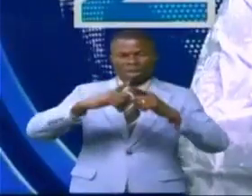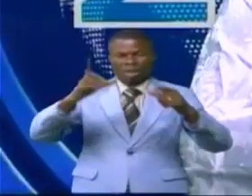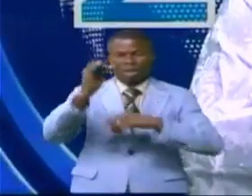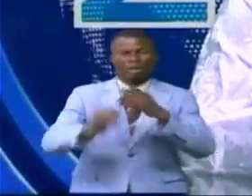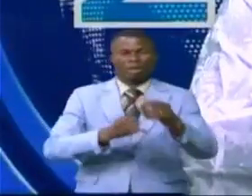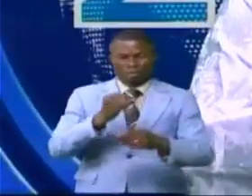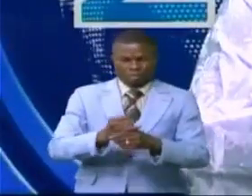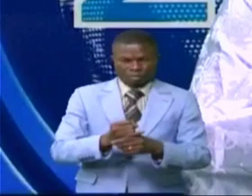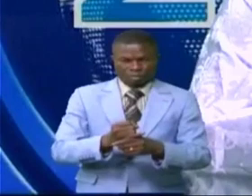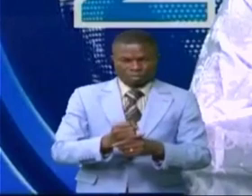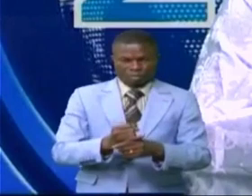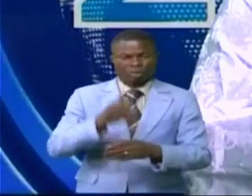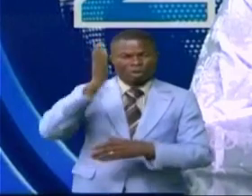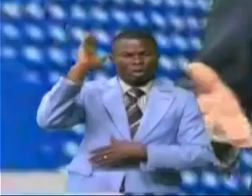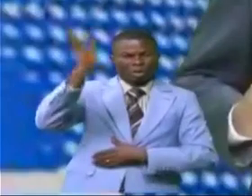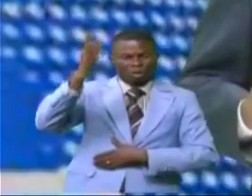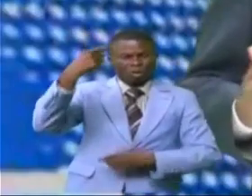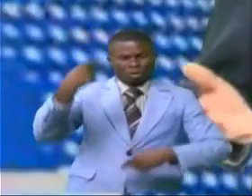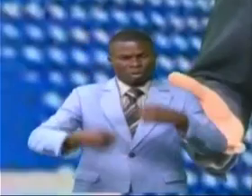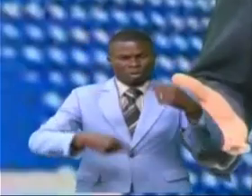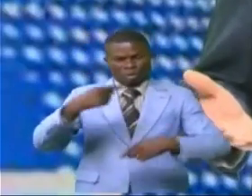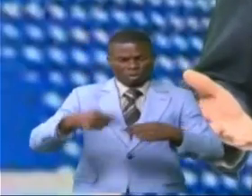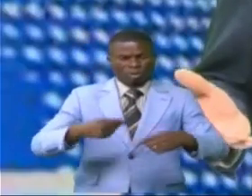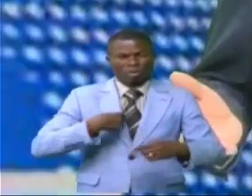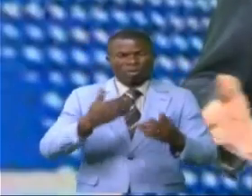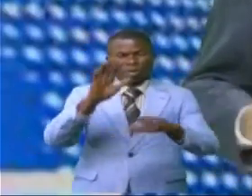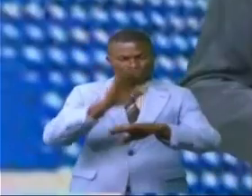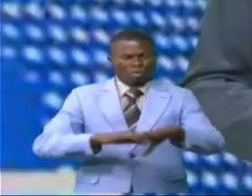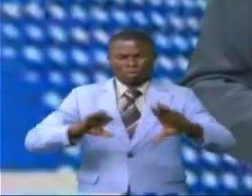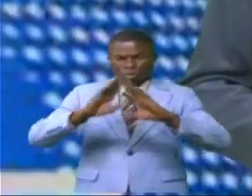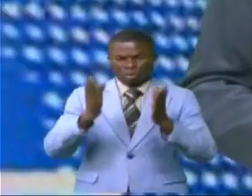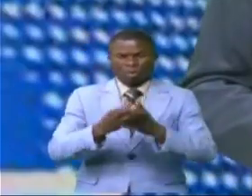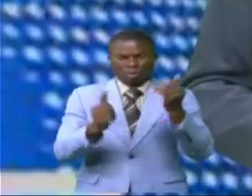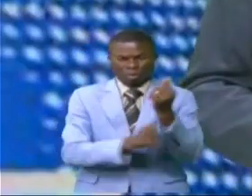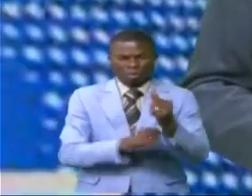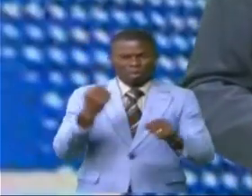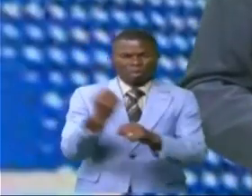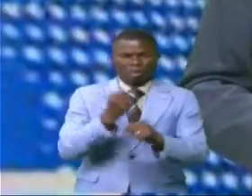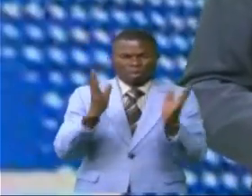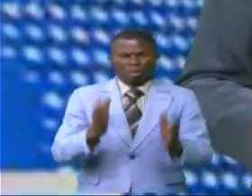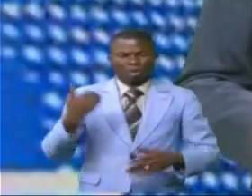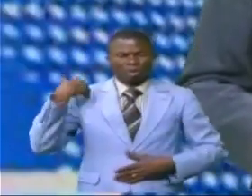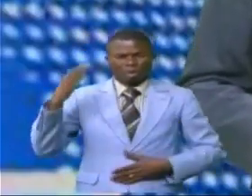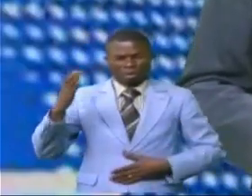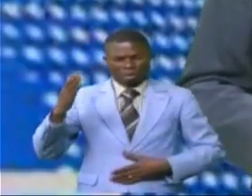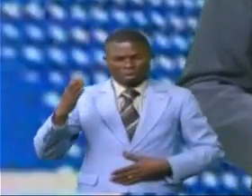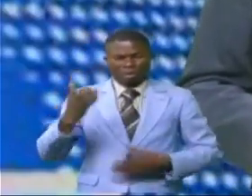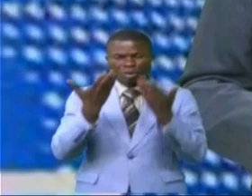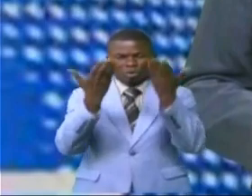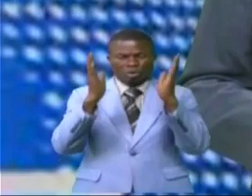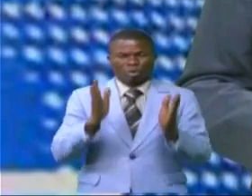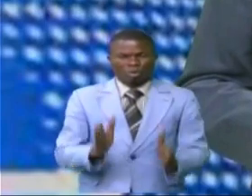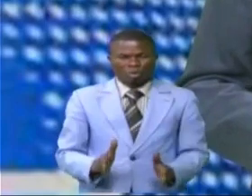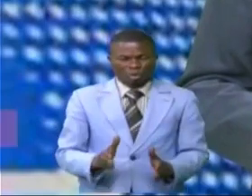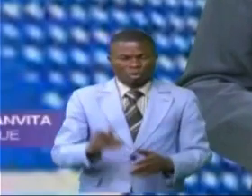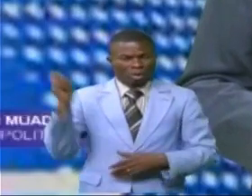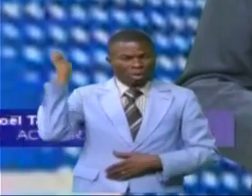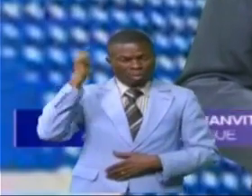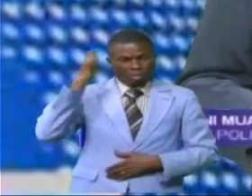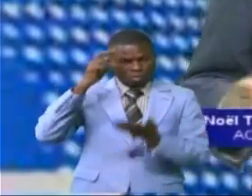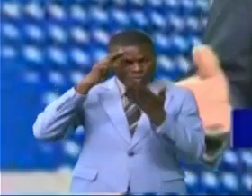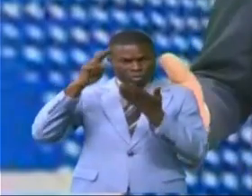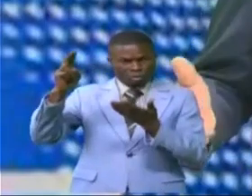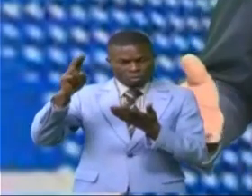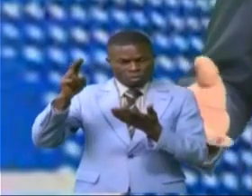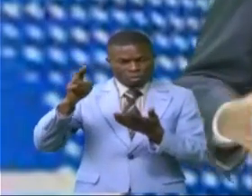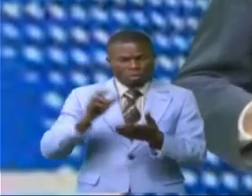internationale, une conférence débat. Je voudrais inviter tout le monde, fonctionnaires de l'État, étudiants, professeurs,